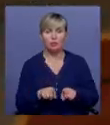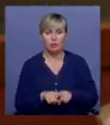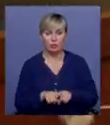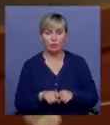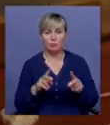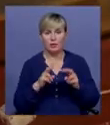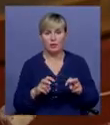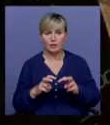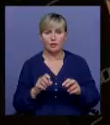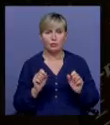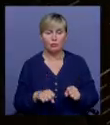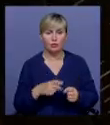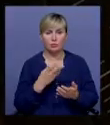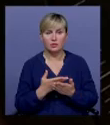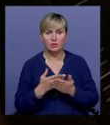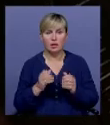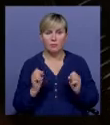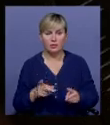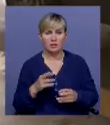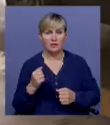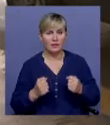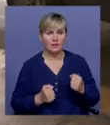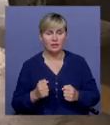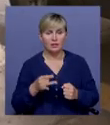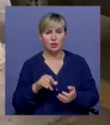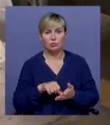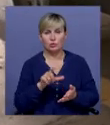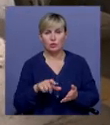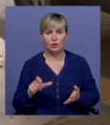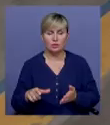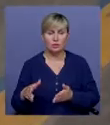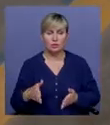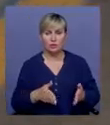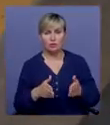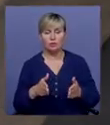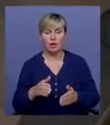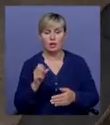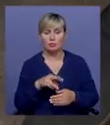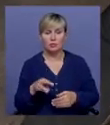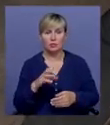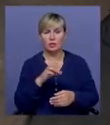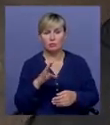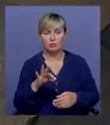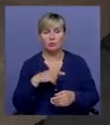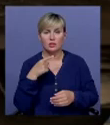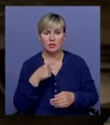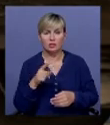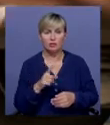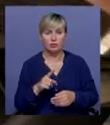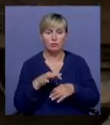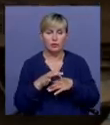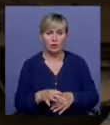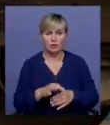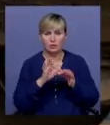проверки может представлять опасность для водителя и участников дорожного движения администрация ест его заверили что прохождение